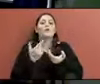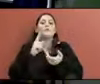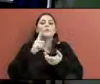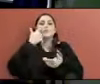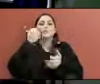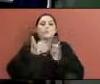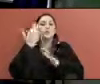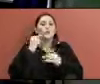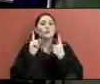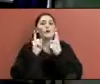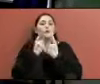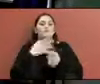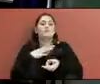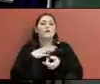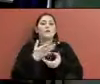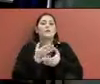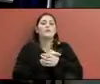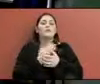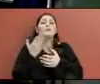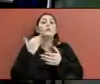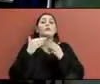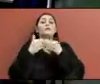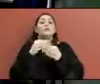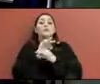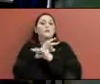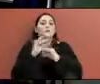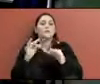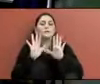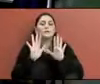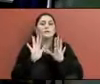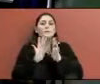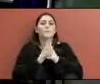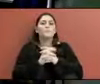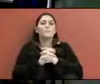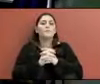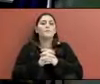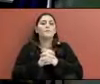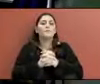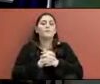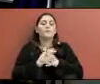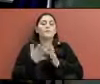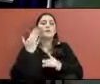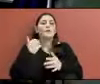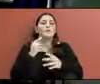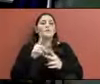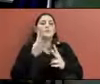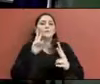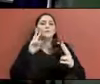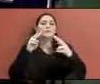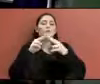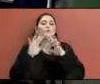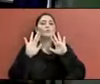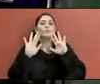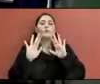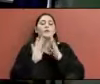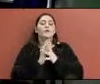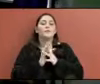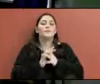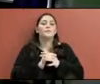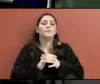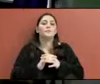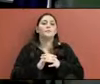önce hiç tanışmamıştık. Bir gün gel çayımı iç demişti diyor